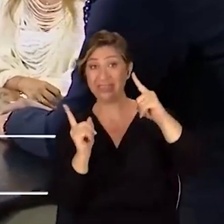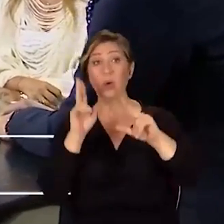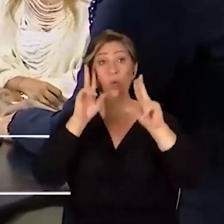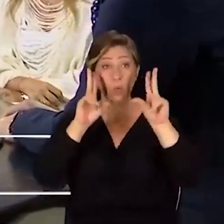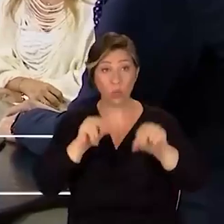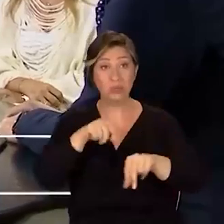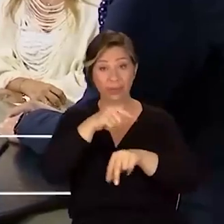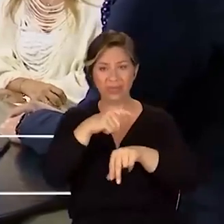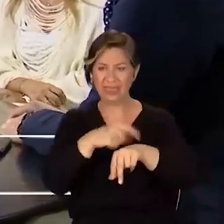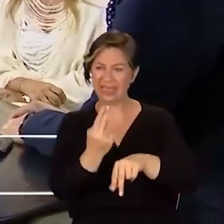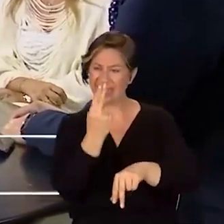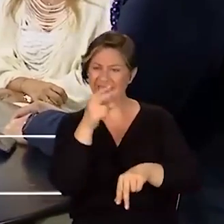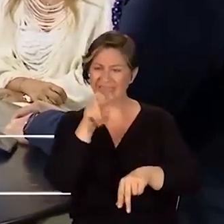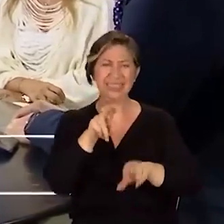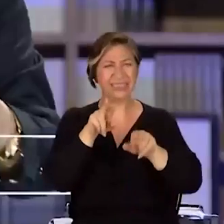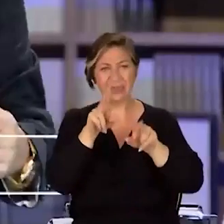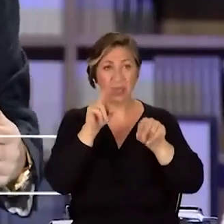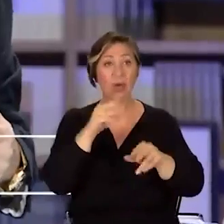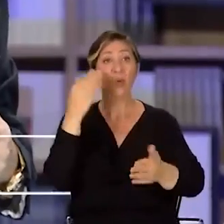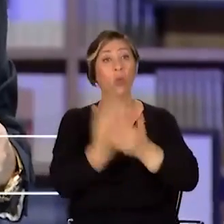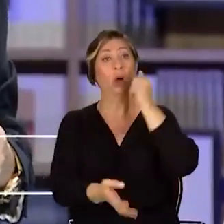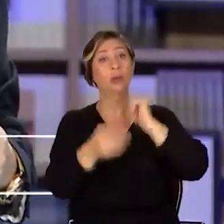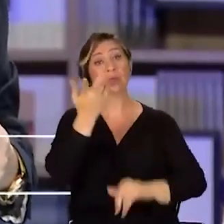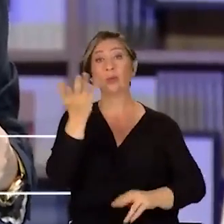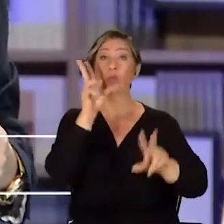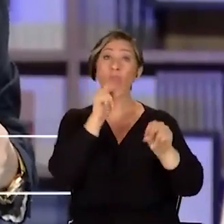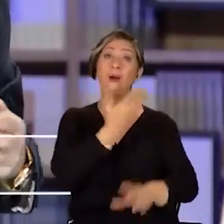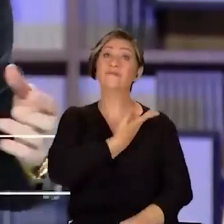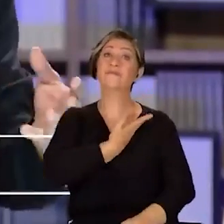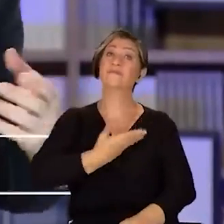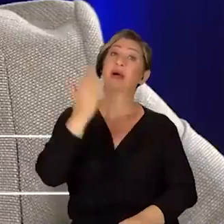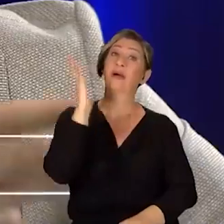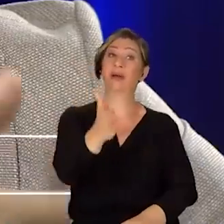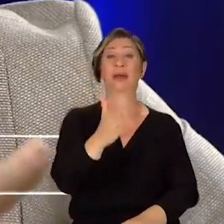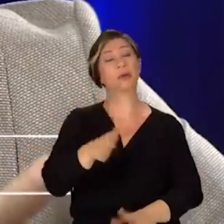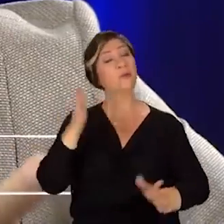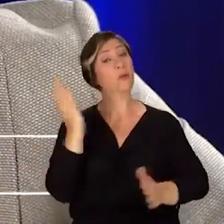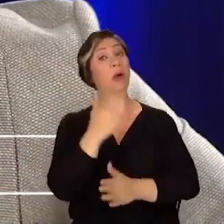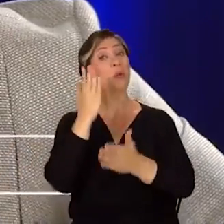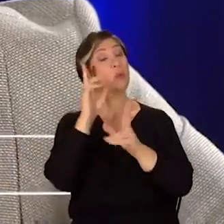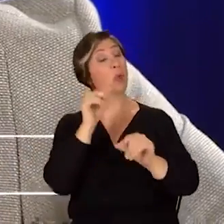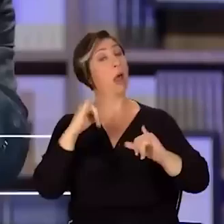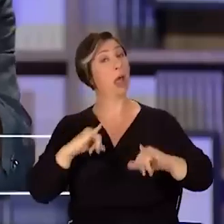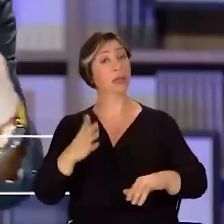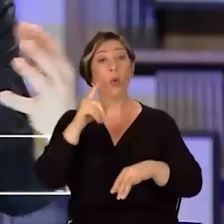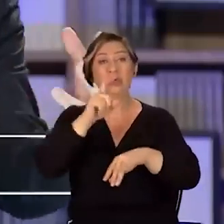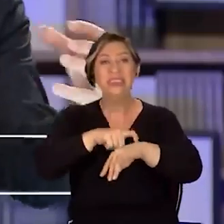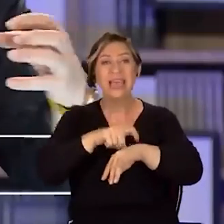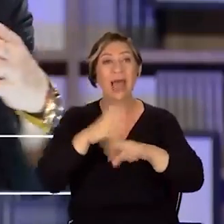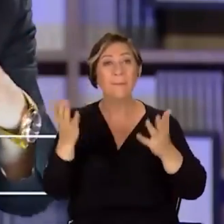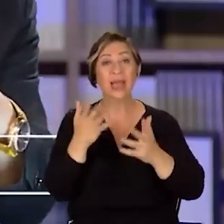bu akşam 7-8'de falan, vay sen nasıl uykucusun, vay niçin böyle uyuyorsun hepimiz. Çünkü o saatler